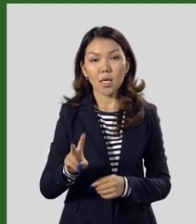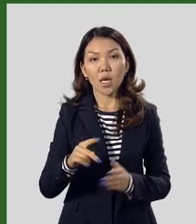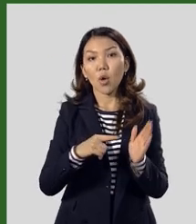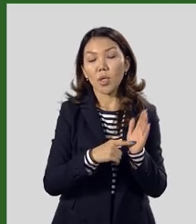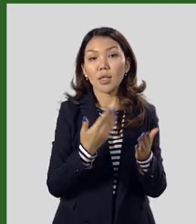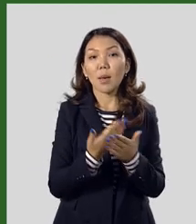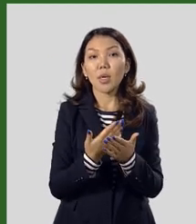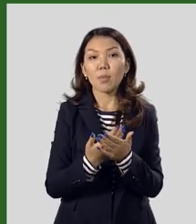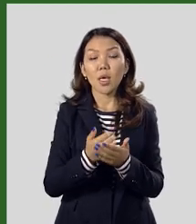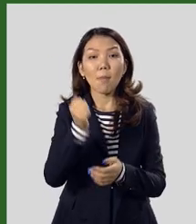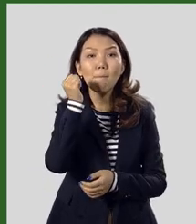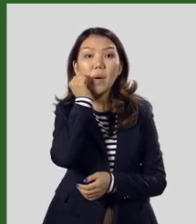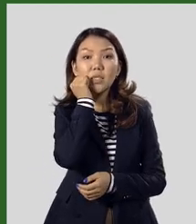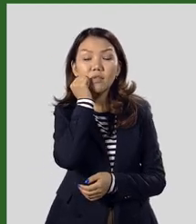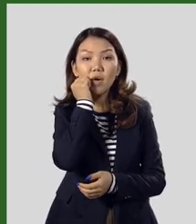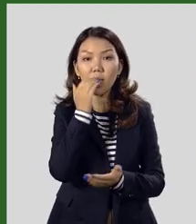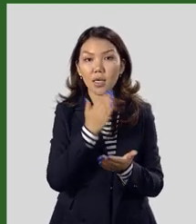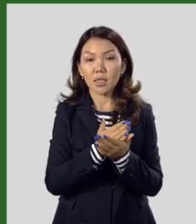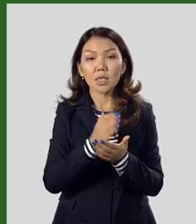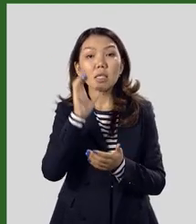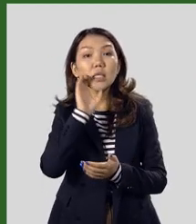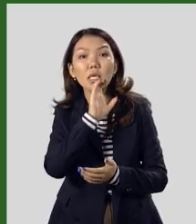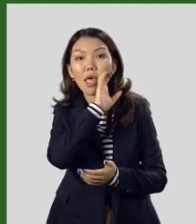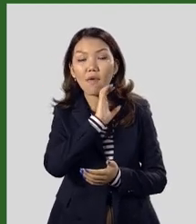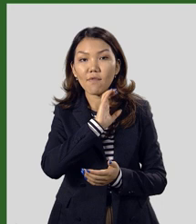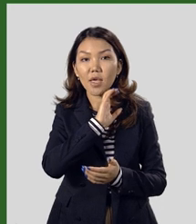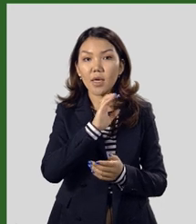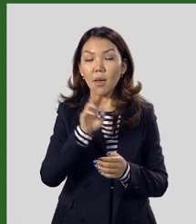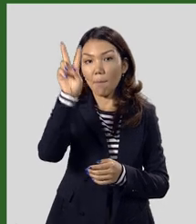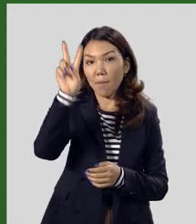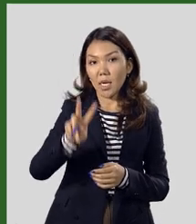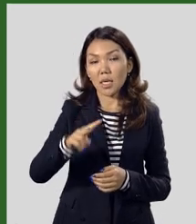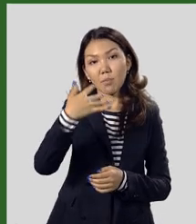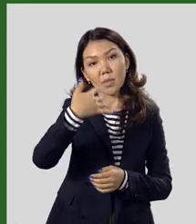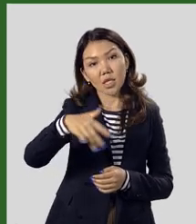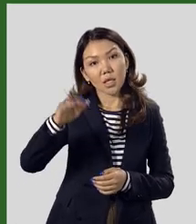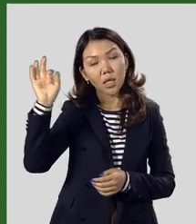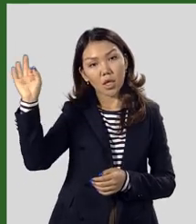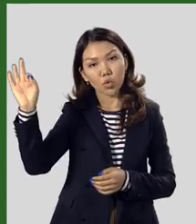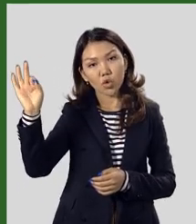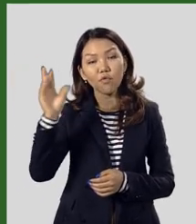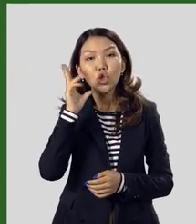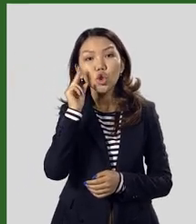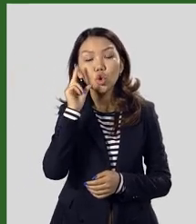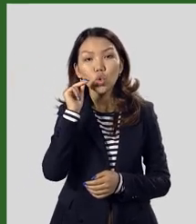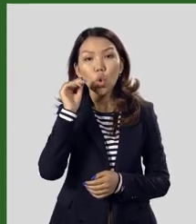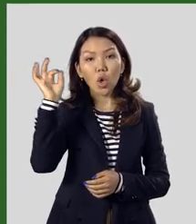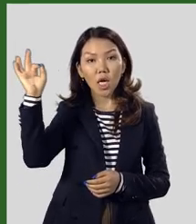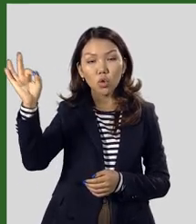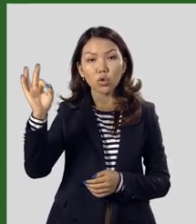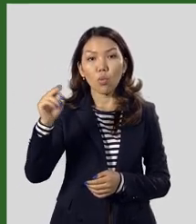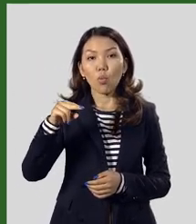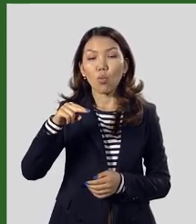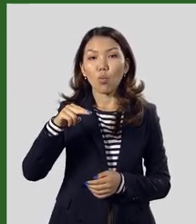Например, Москва располагается севернее параллели 50 градусов. Число градусов по